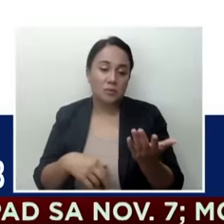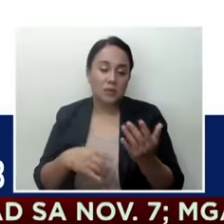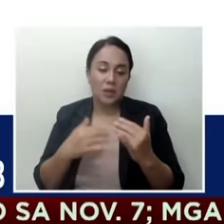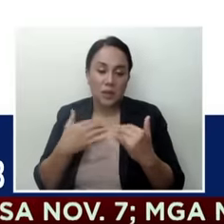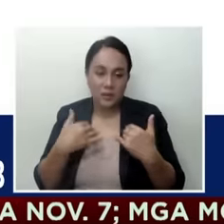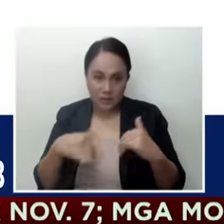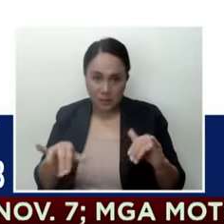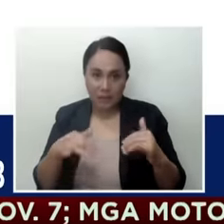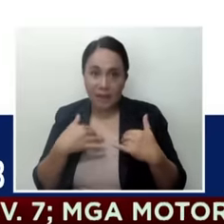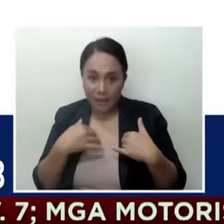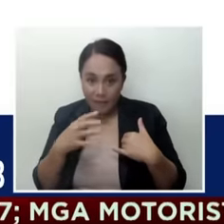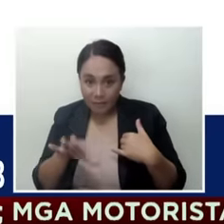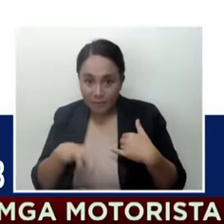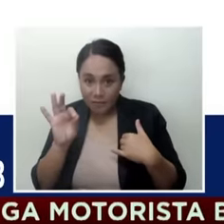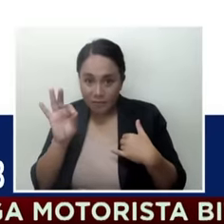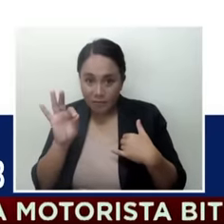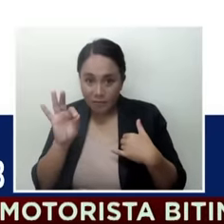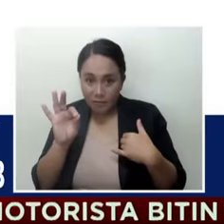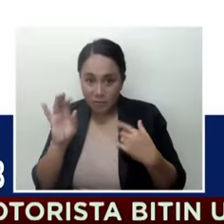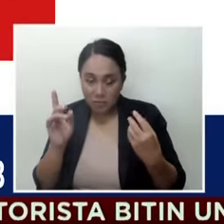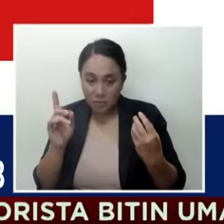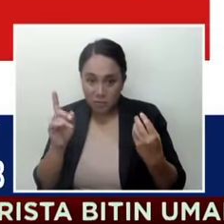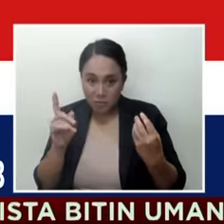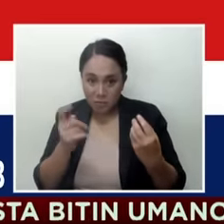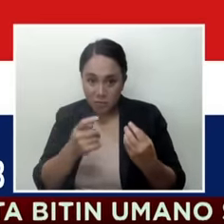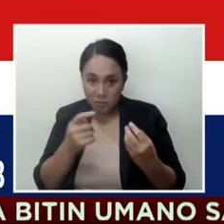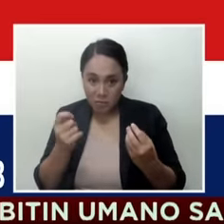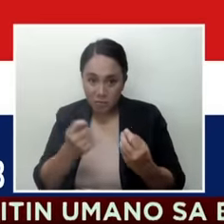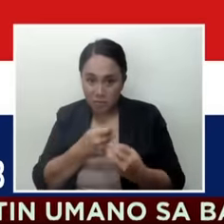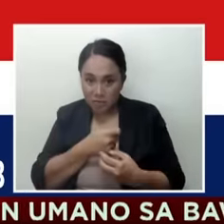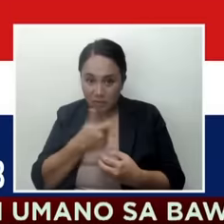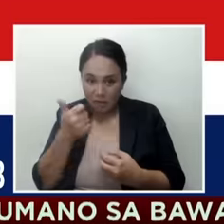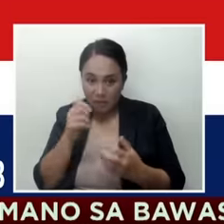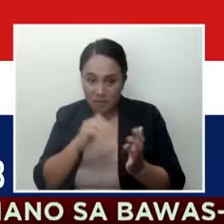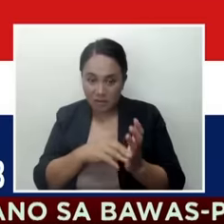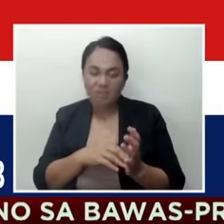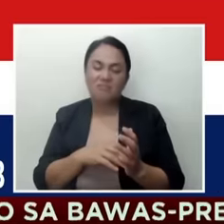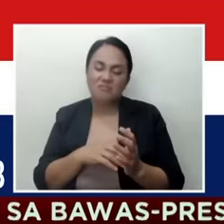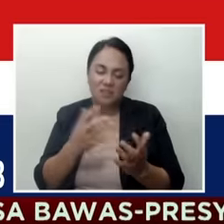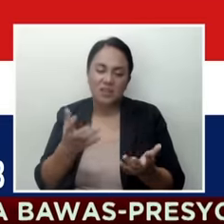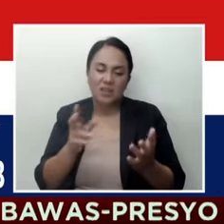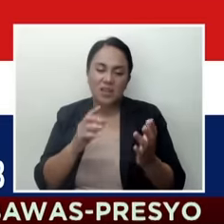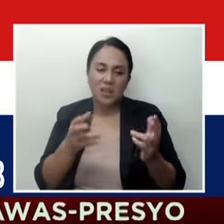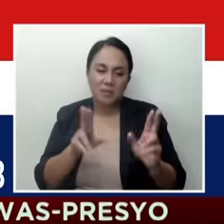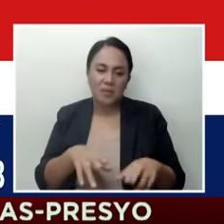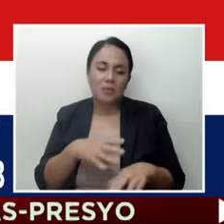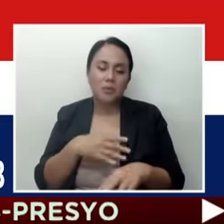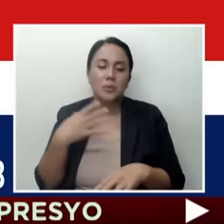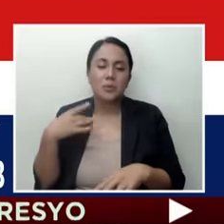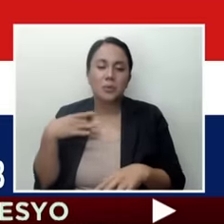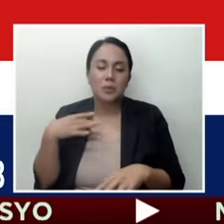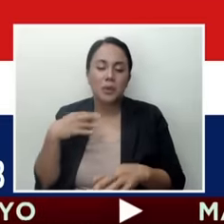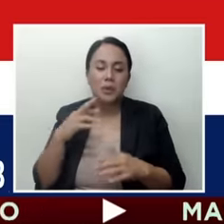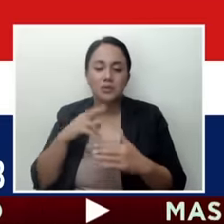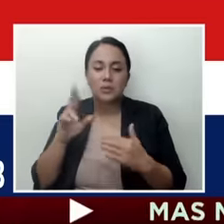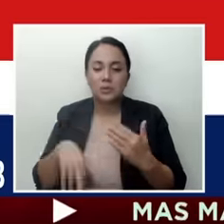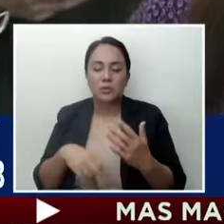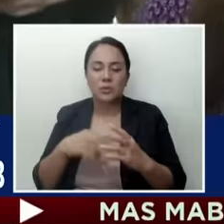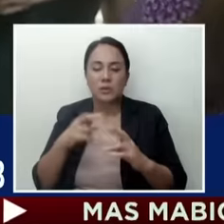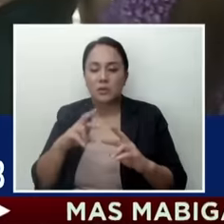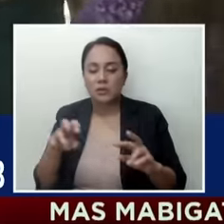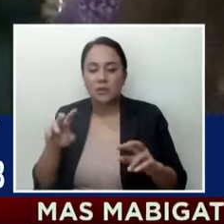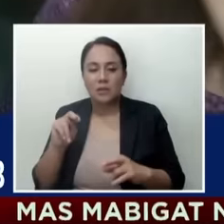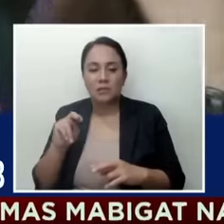nga, o di tatanggalin na naman ulit siya? Siguro ganun mangyayari. No? Kaya nga ihintayin namin yung result ng investigation ng